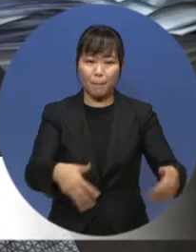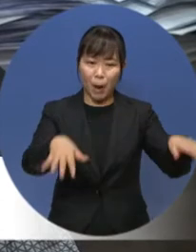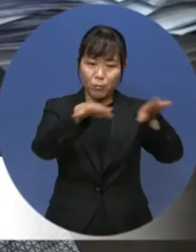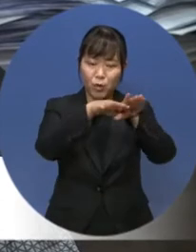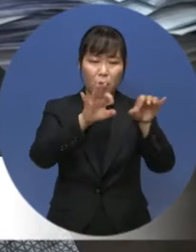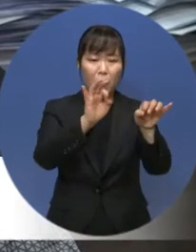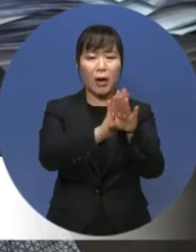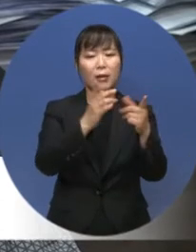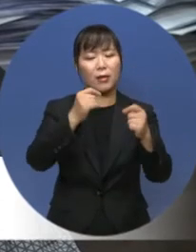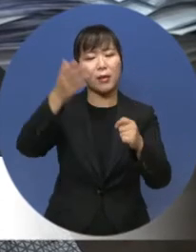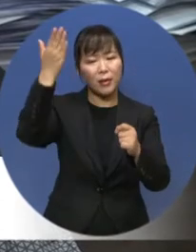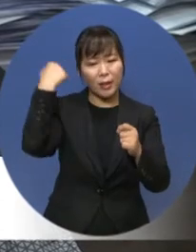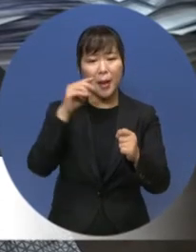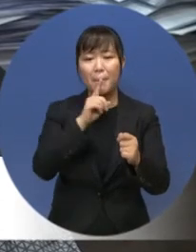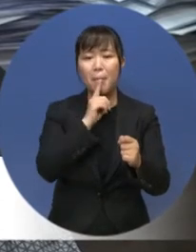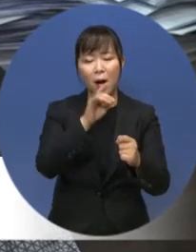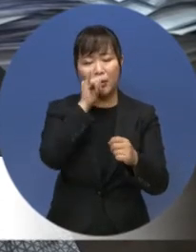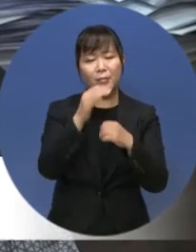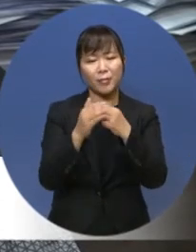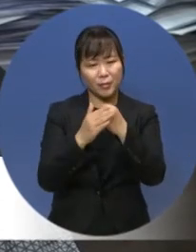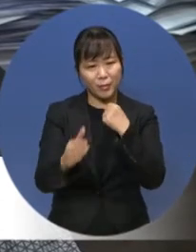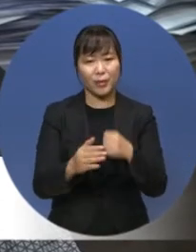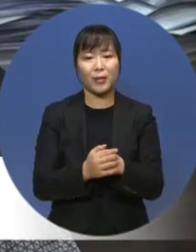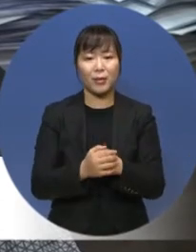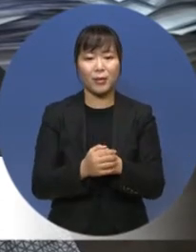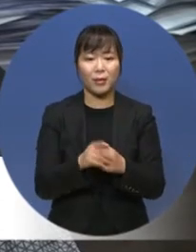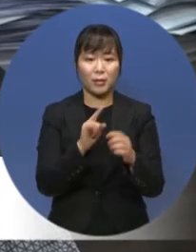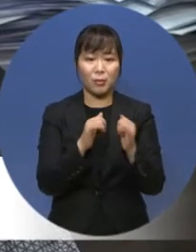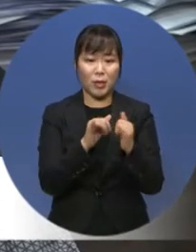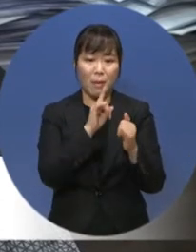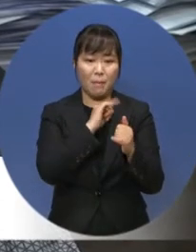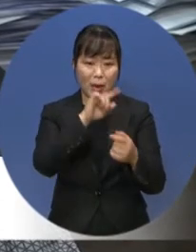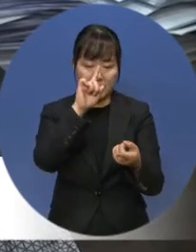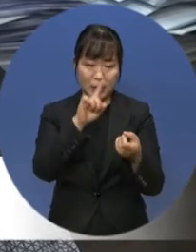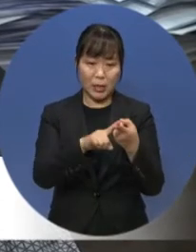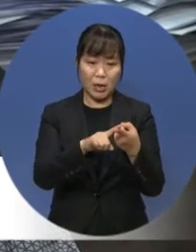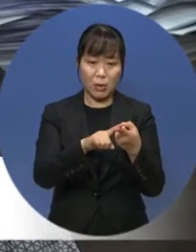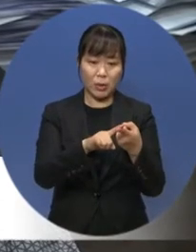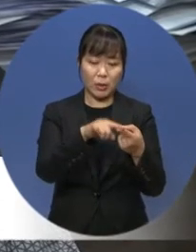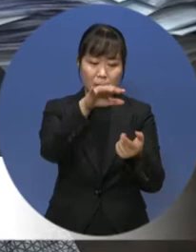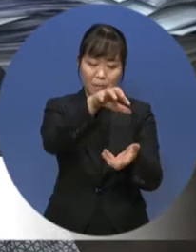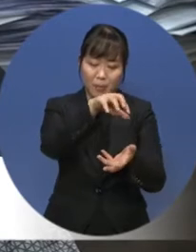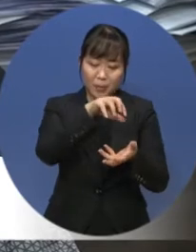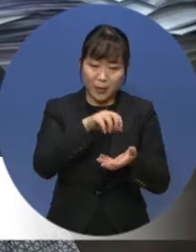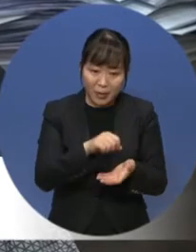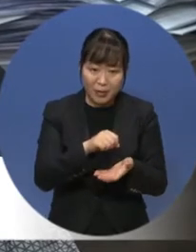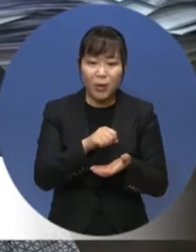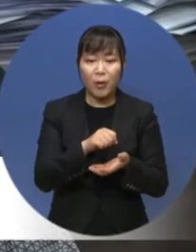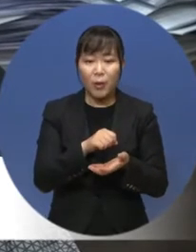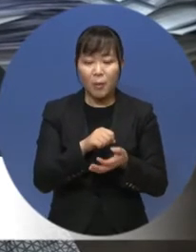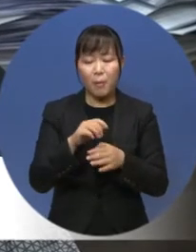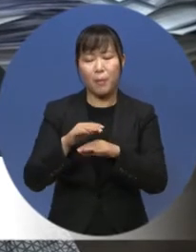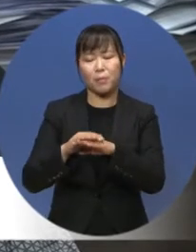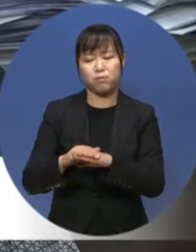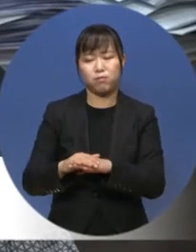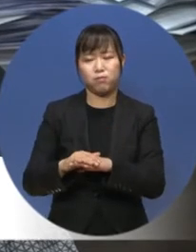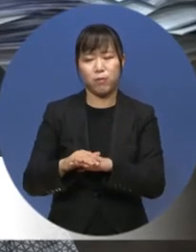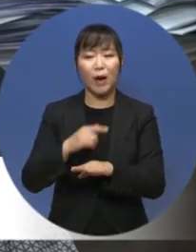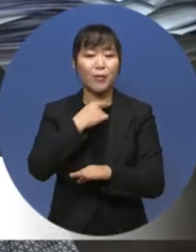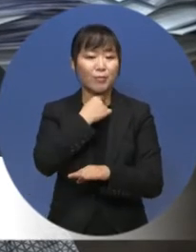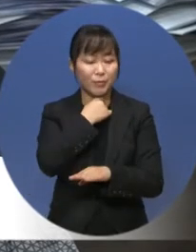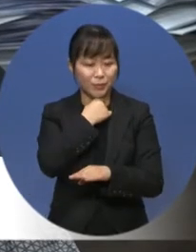그 옛말이 있어서 이분들 말을 이야기로 담아가지고 보관하고